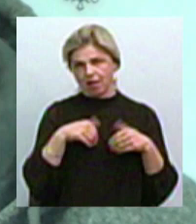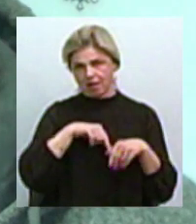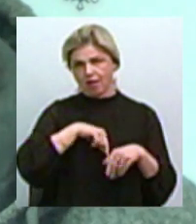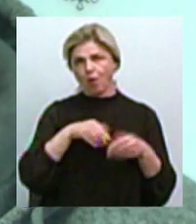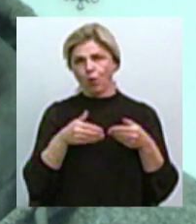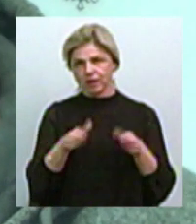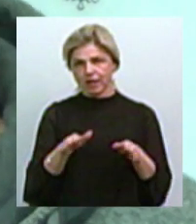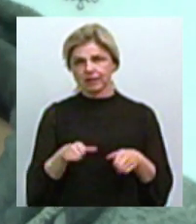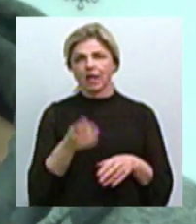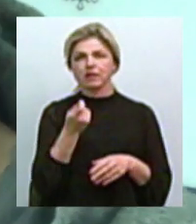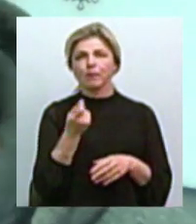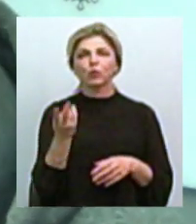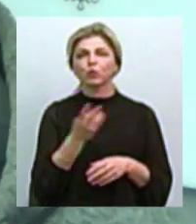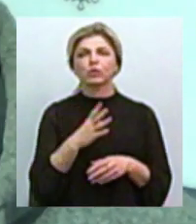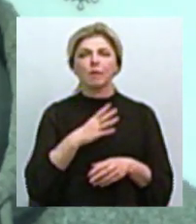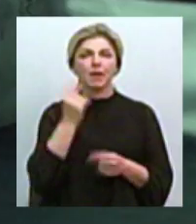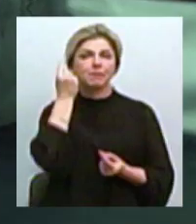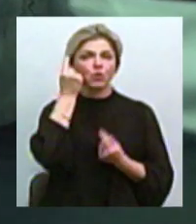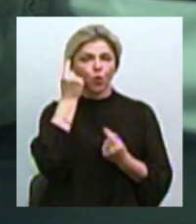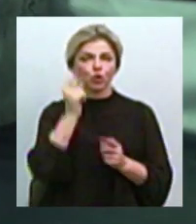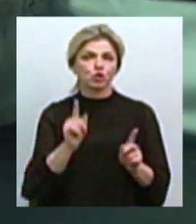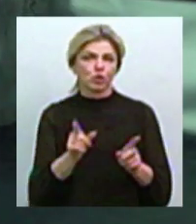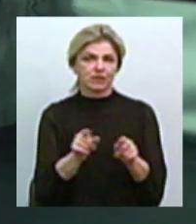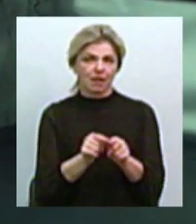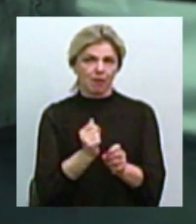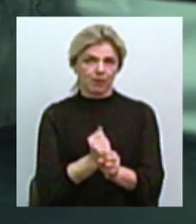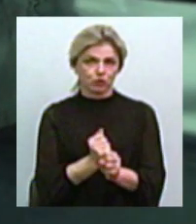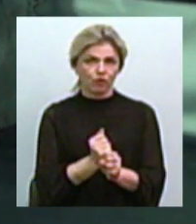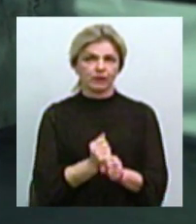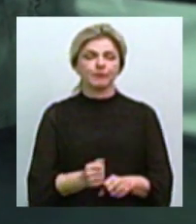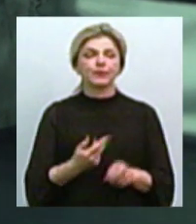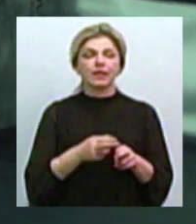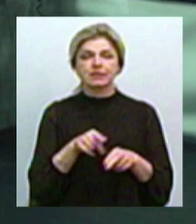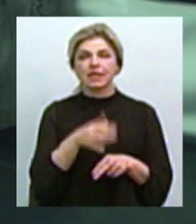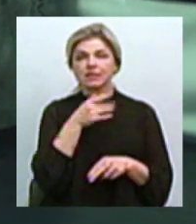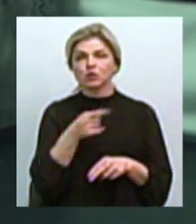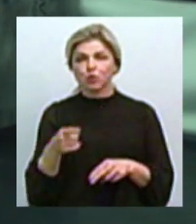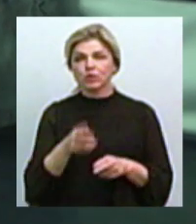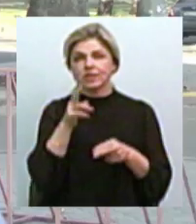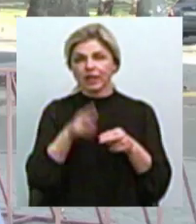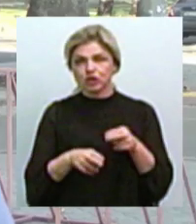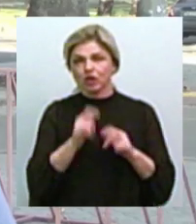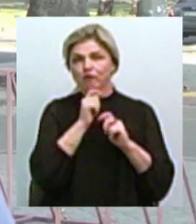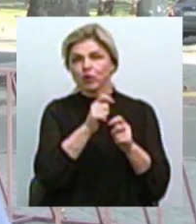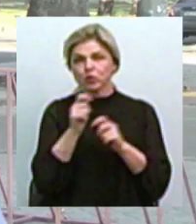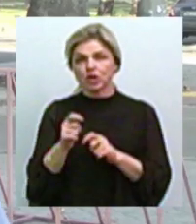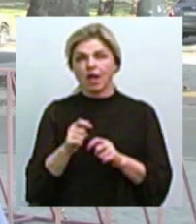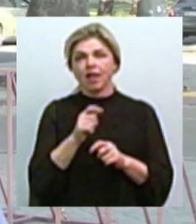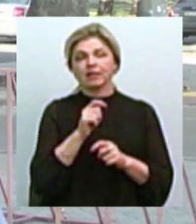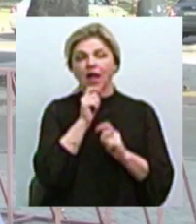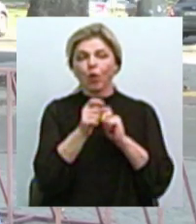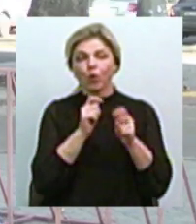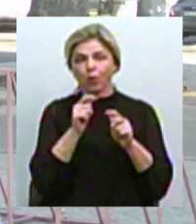Треба бути трохи психологом, щоб з ними працювати. Цьогорічний сезон завершили врученням нагород та подарунків. За словами